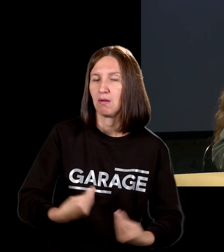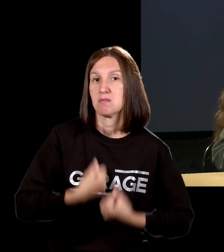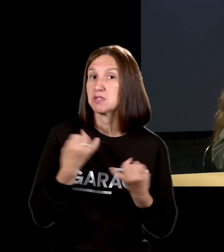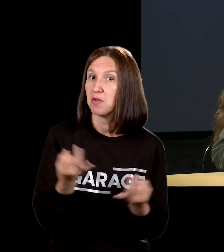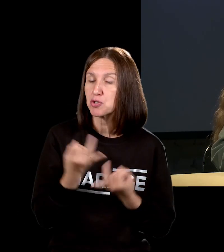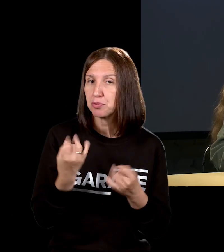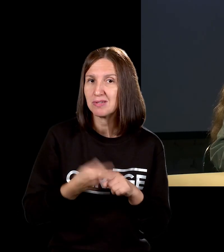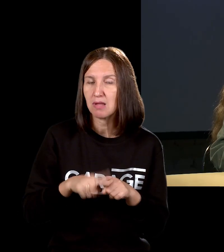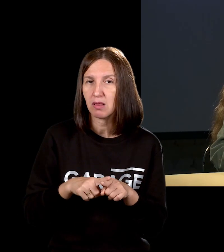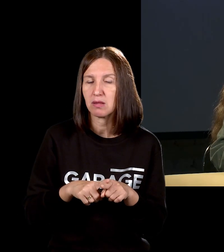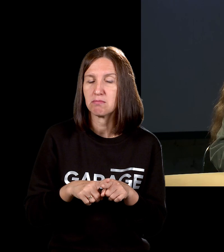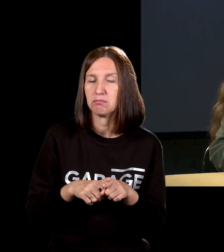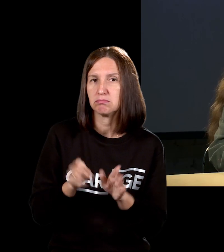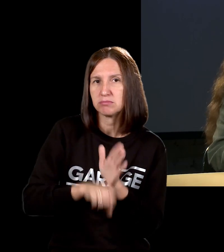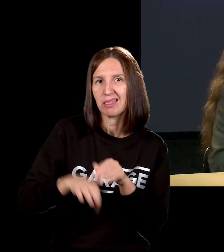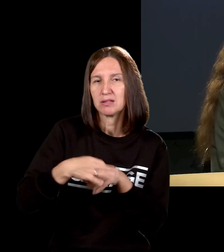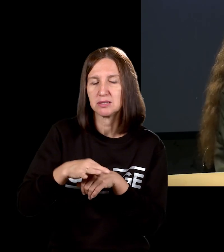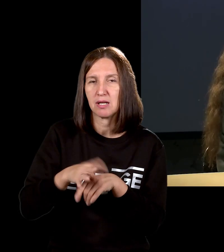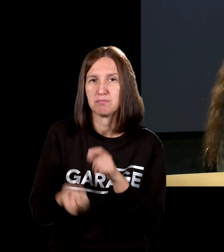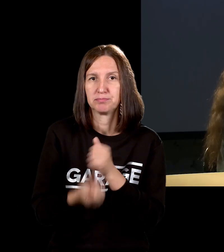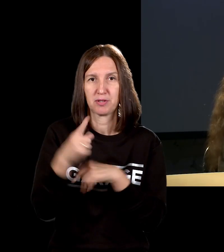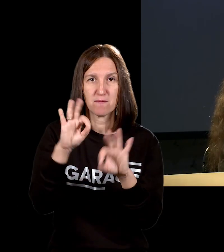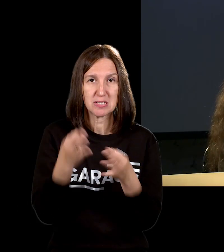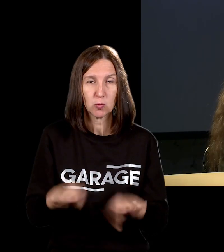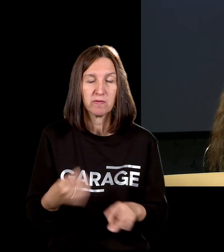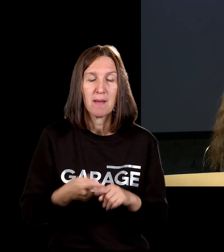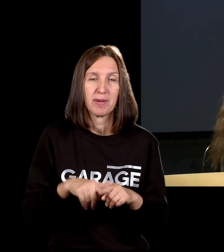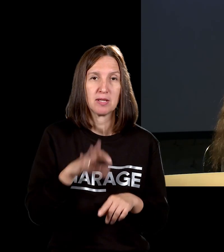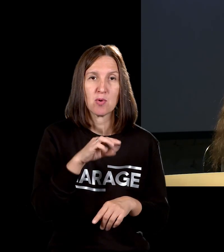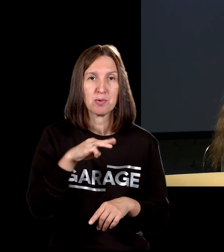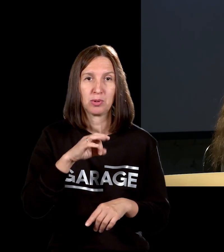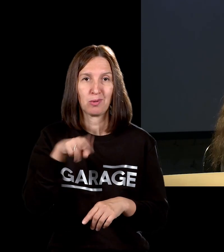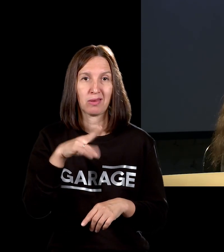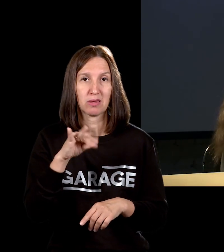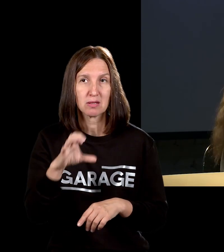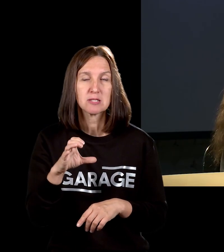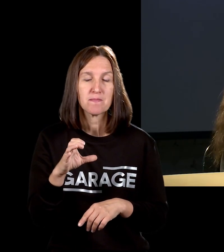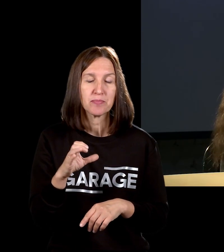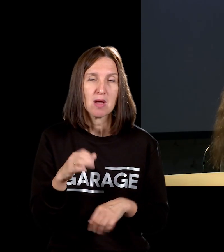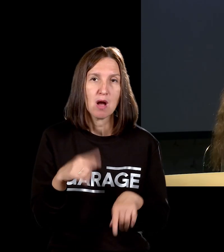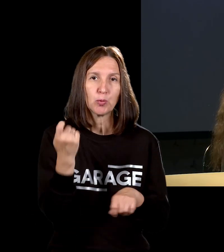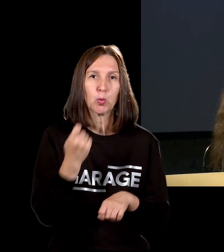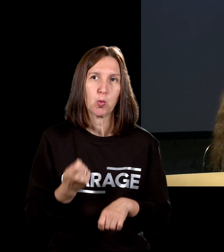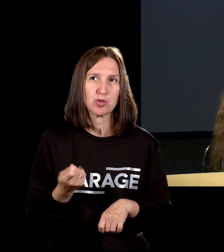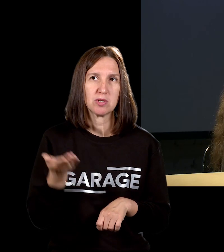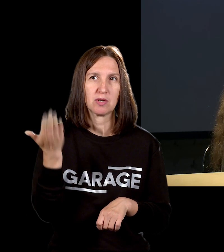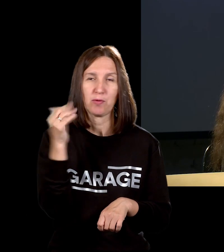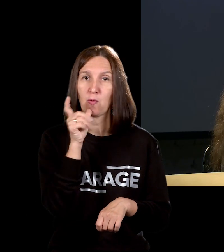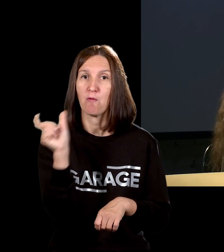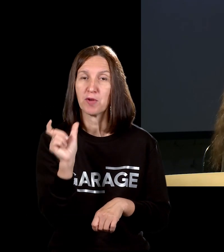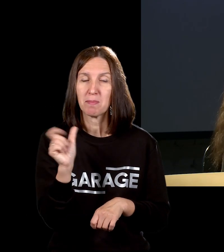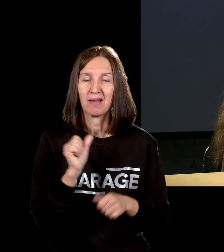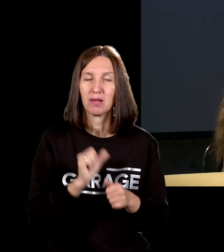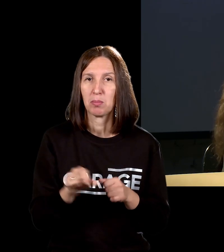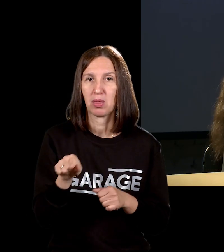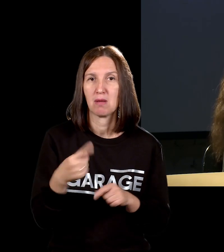этим насилием, которое возникает в искусстве. Поэтому и Отто Дикс один из немногих художников того времени, который этого